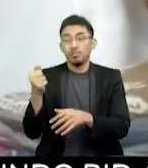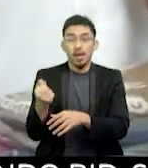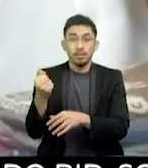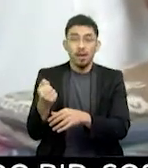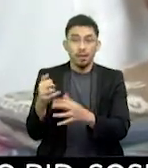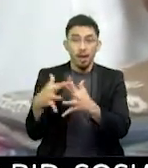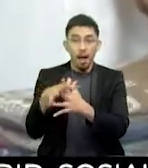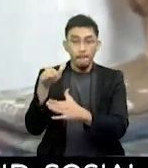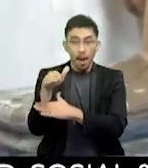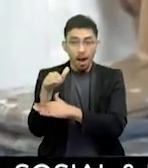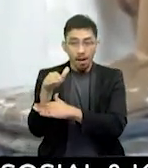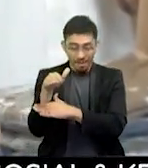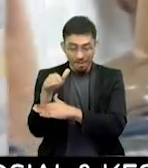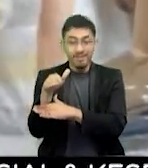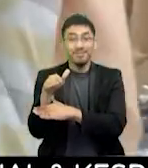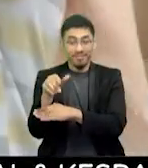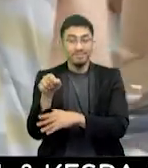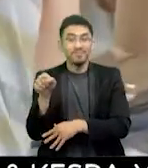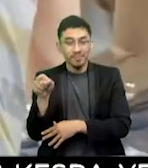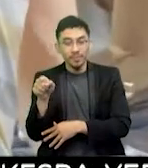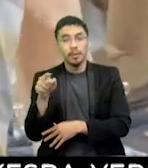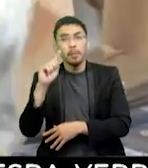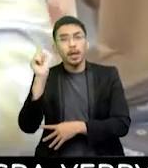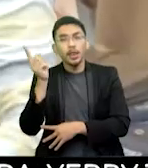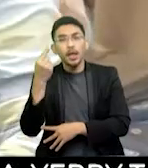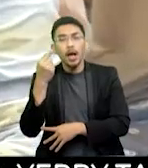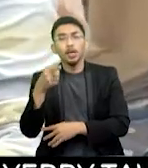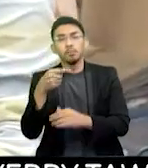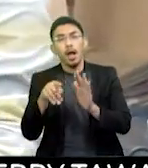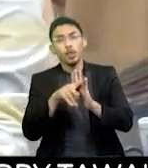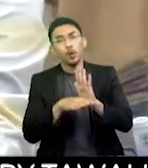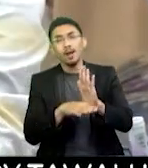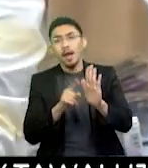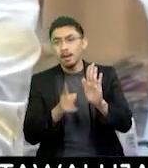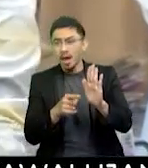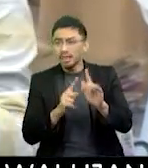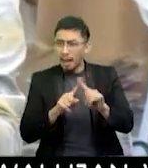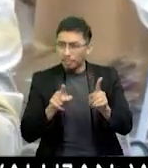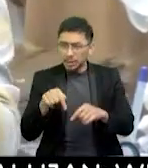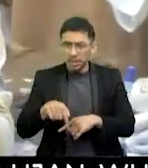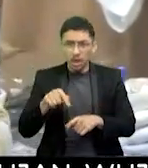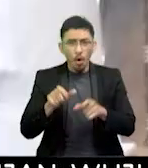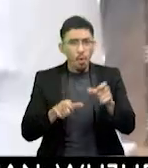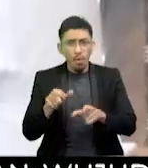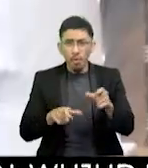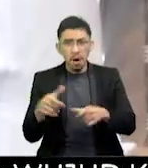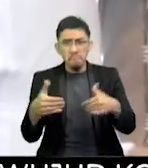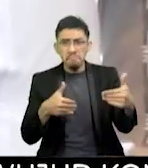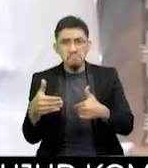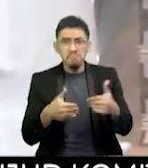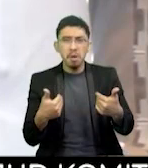adanya ketentuan dari pemerintah, tetapi menurut pantauan kami, di sini tidak ada pembatasan jumlah pengunjung karena tidak